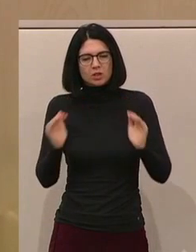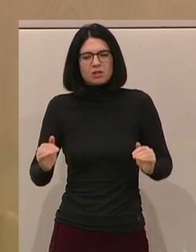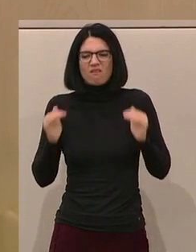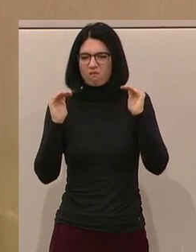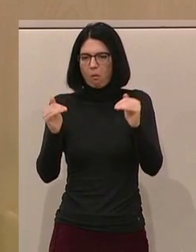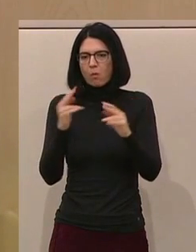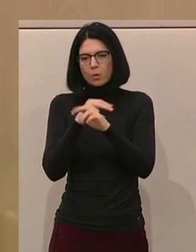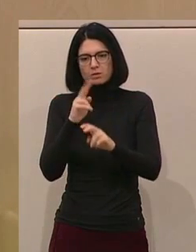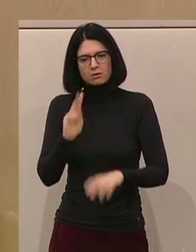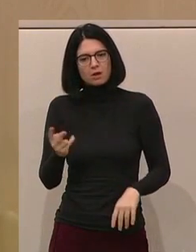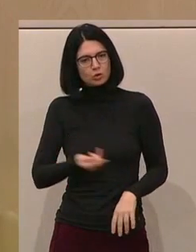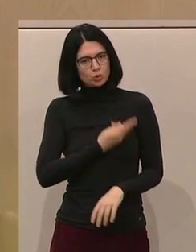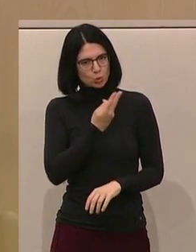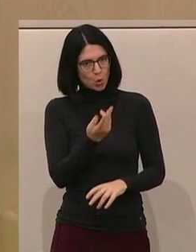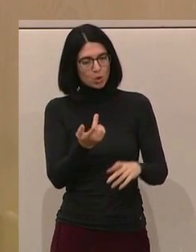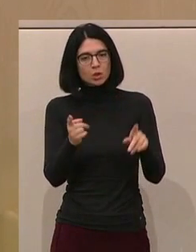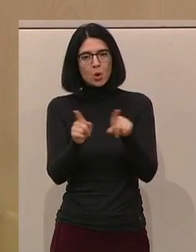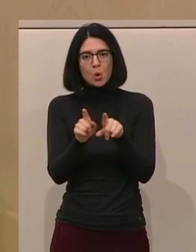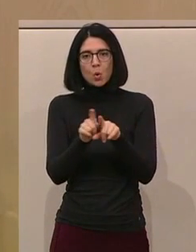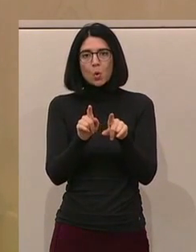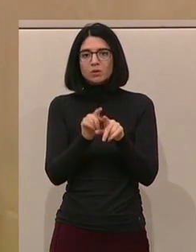man stolz sein und auch auf die Arbeit